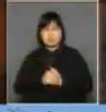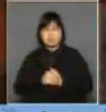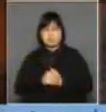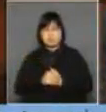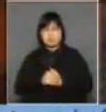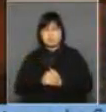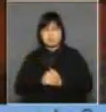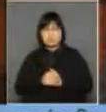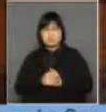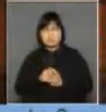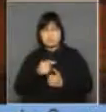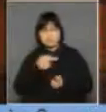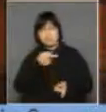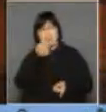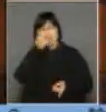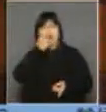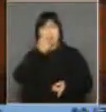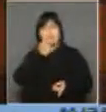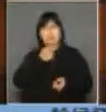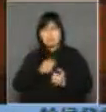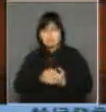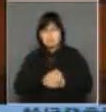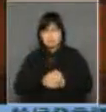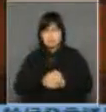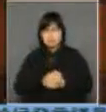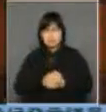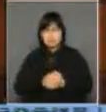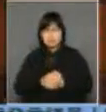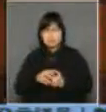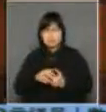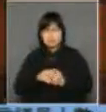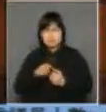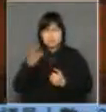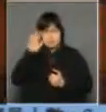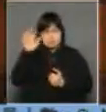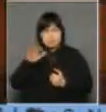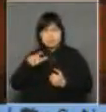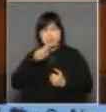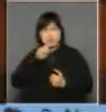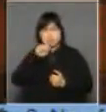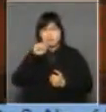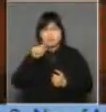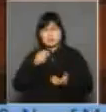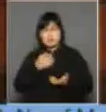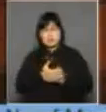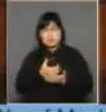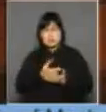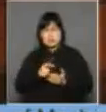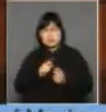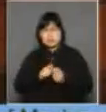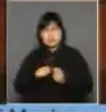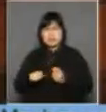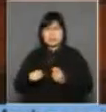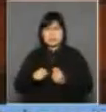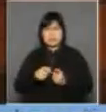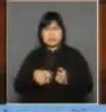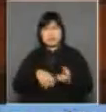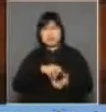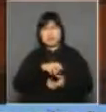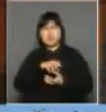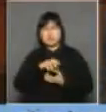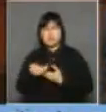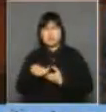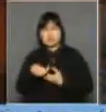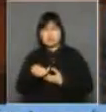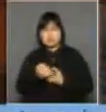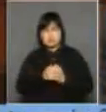我很匪夷所思的。如果用一個字來形容呢，就是亂；